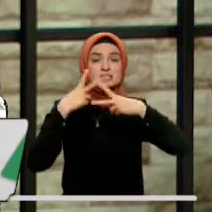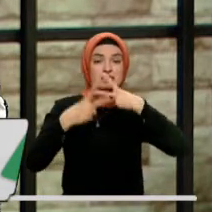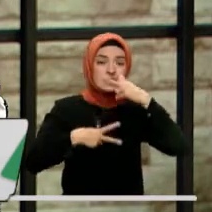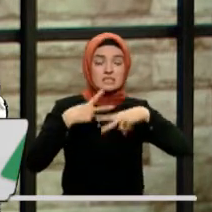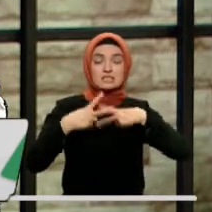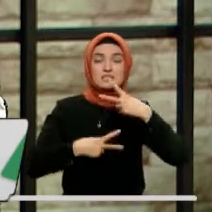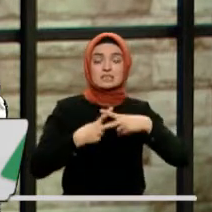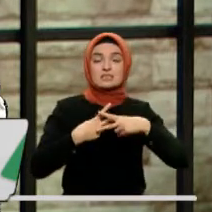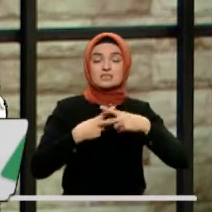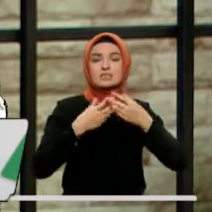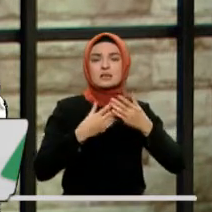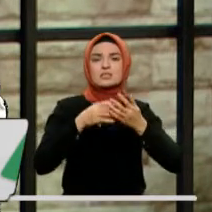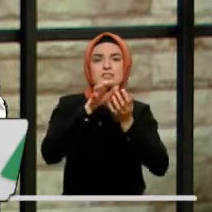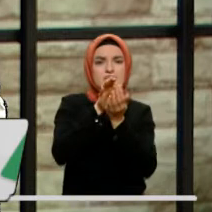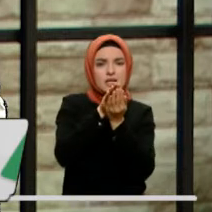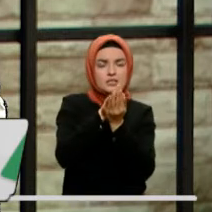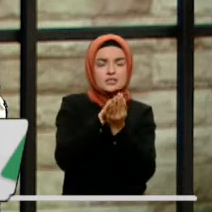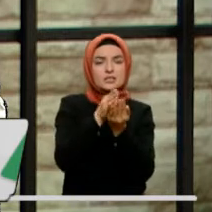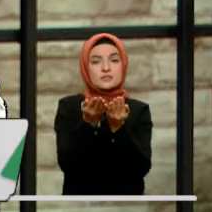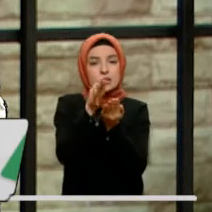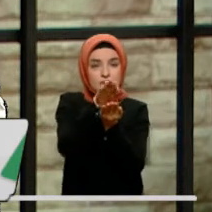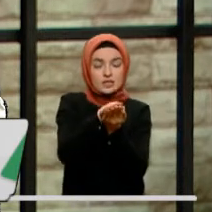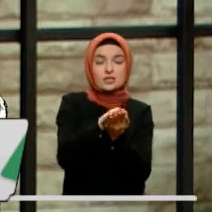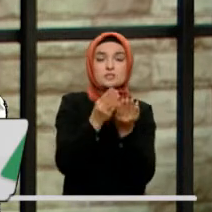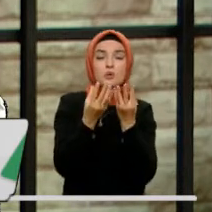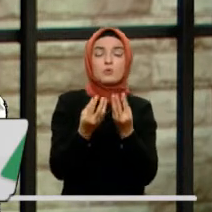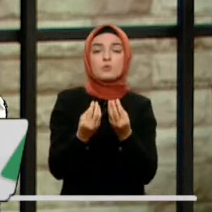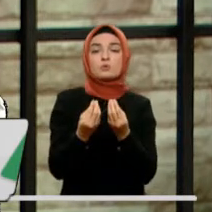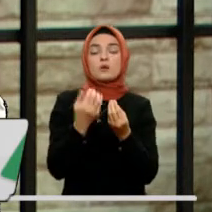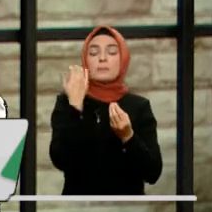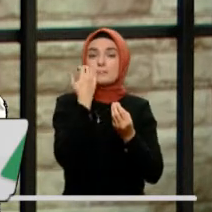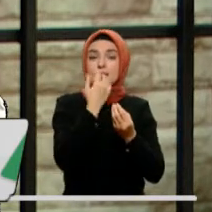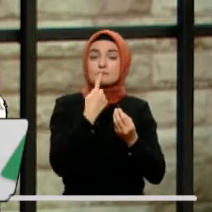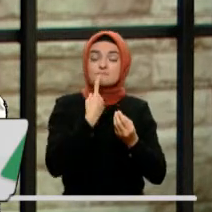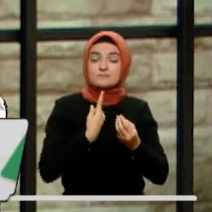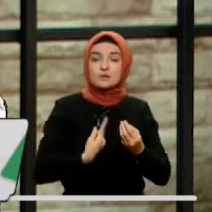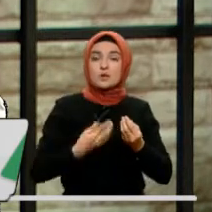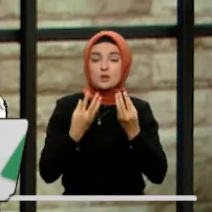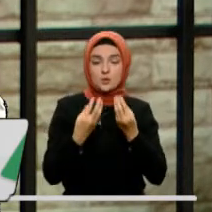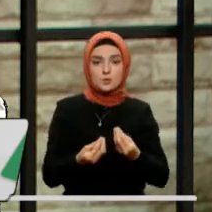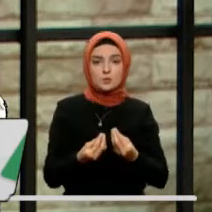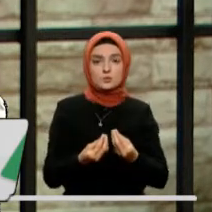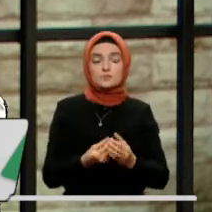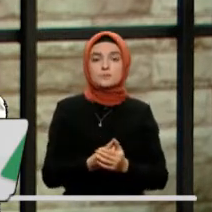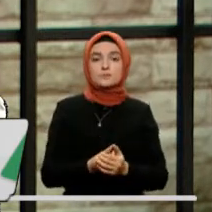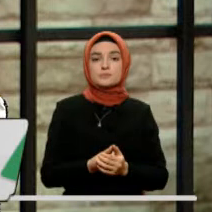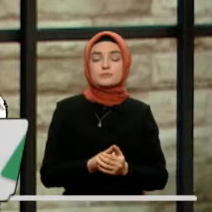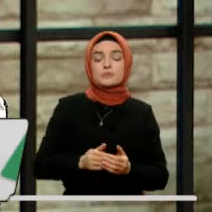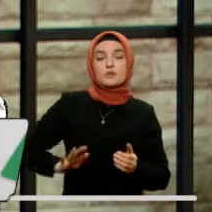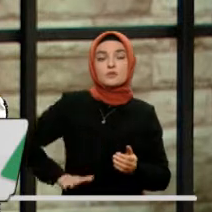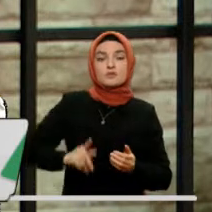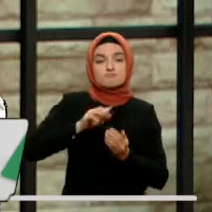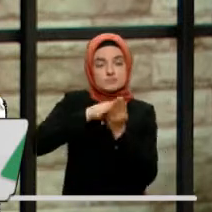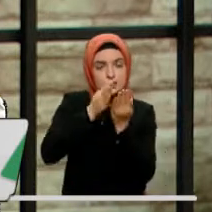sandviçler, belki atıyorum peynirli bir makarna bile götürülebilir evden beslenme çantası olarak. Yani çocuk bir kaba